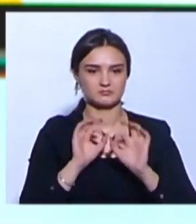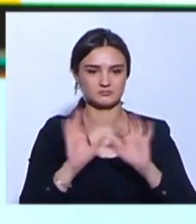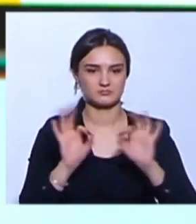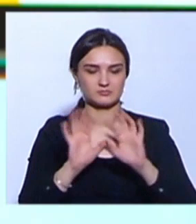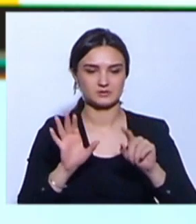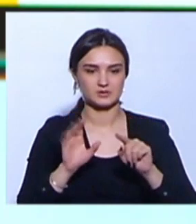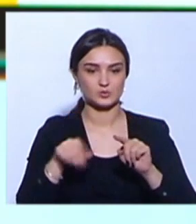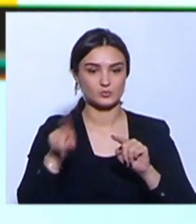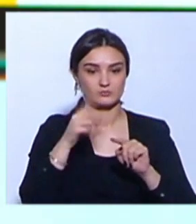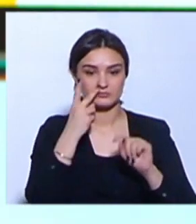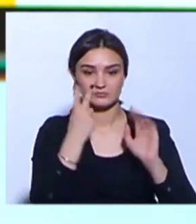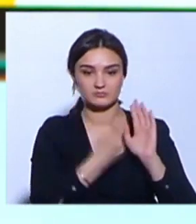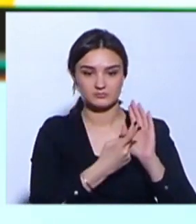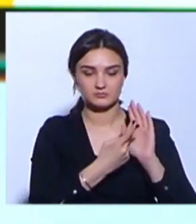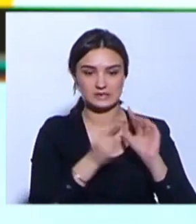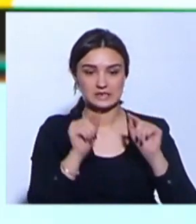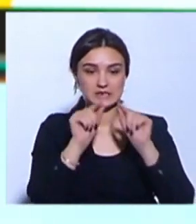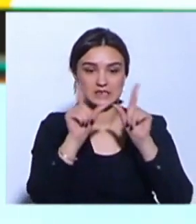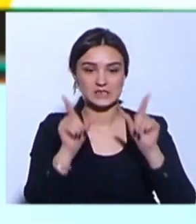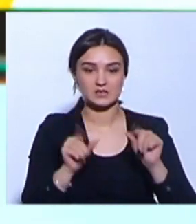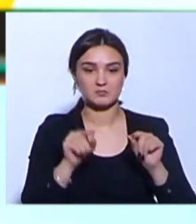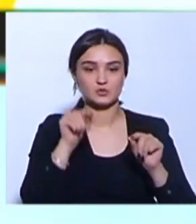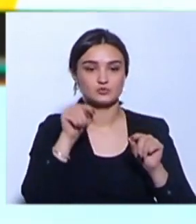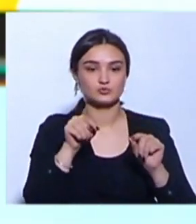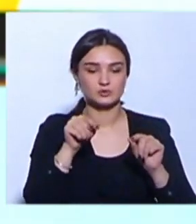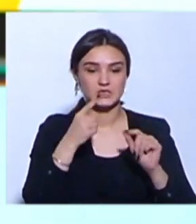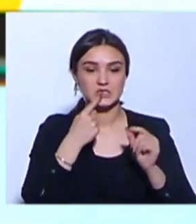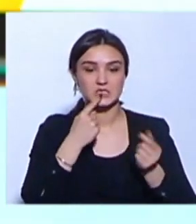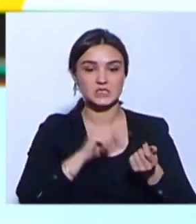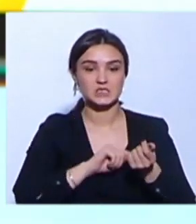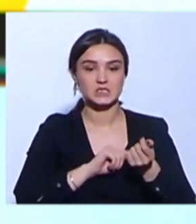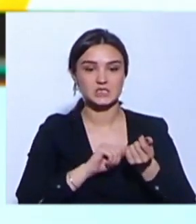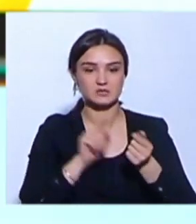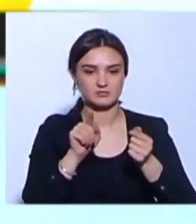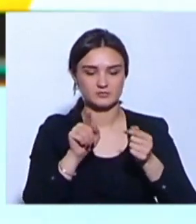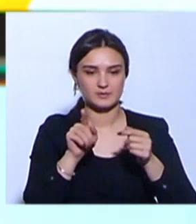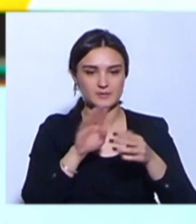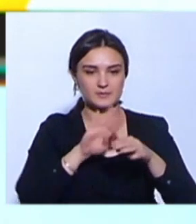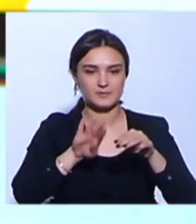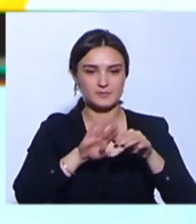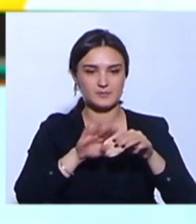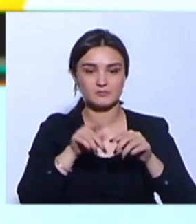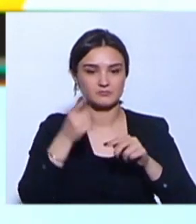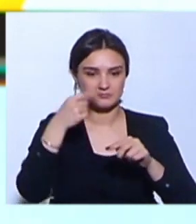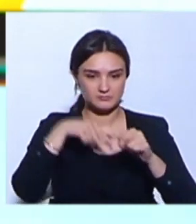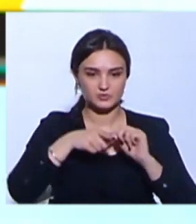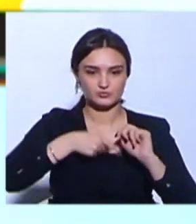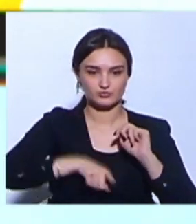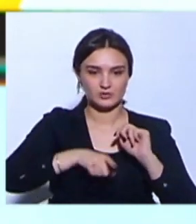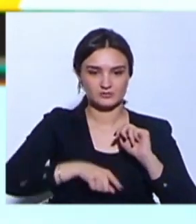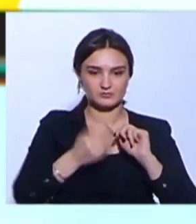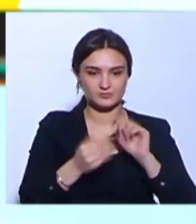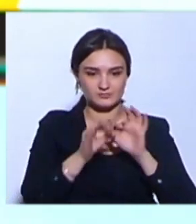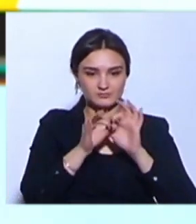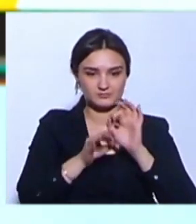იქნება იმის წარმოსადგენად, რომ თირკმელში სისხლი იფილტრება, წარმოიქმნება შარდი, რომელიც საშარდე